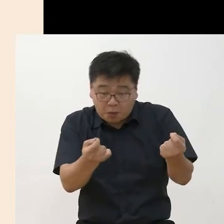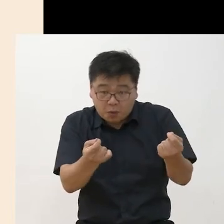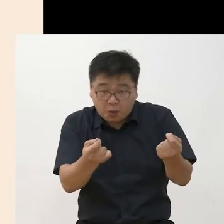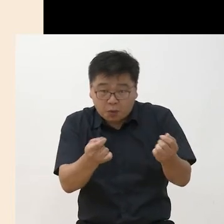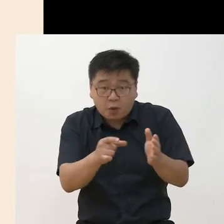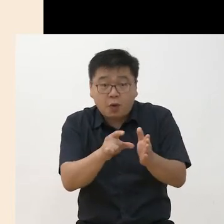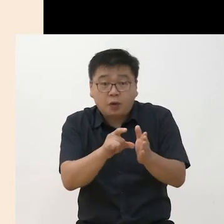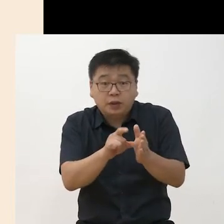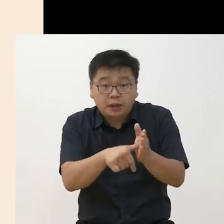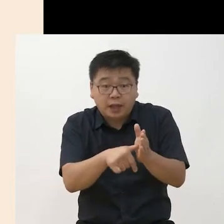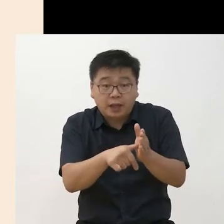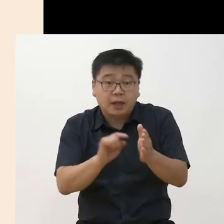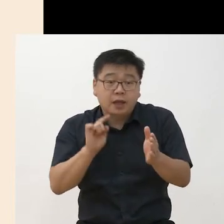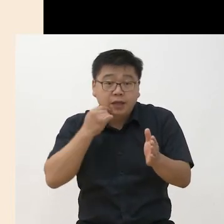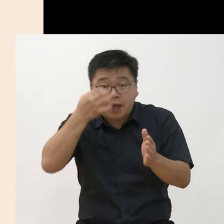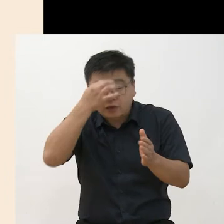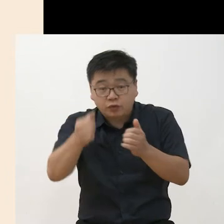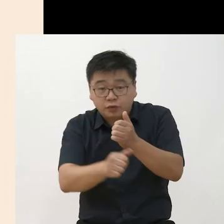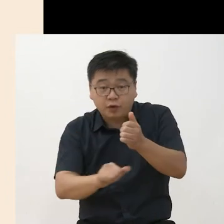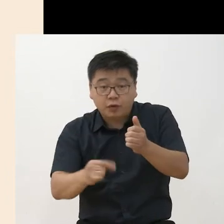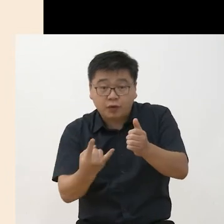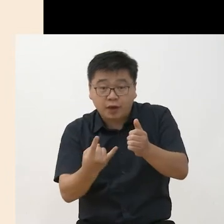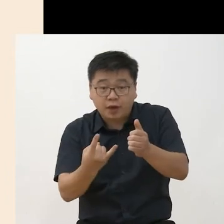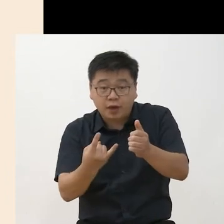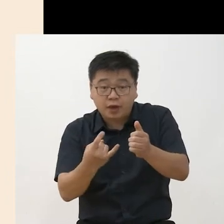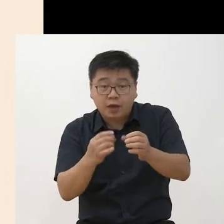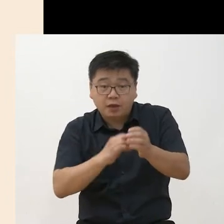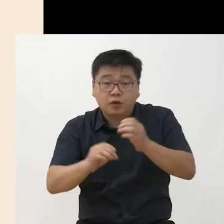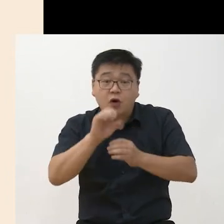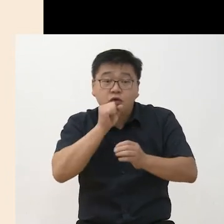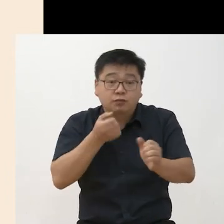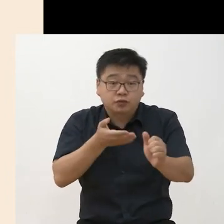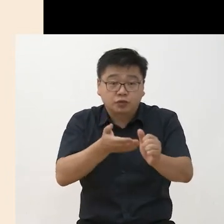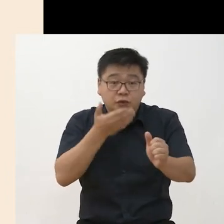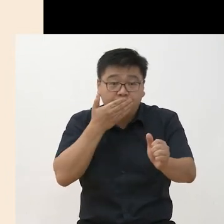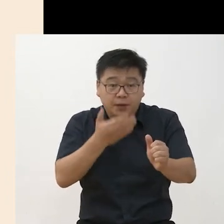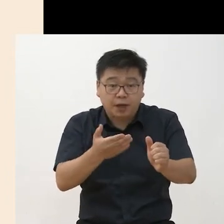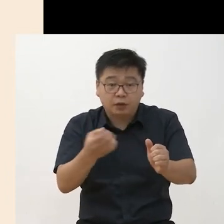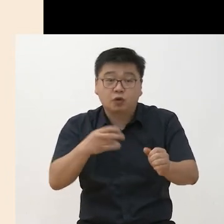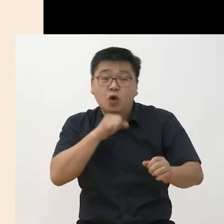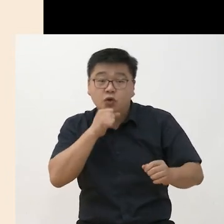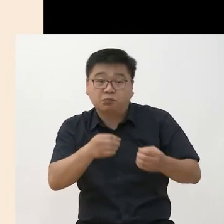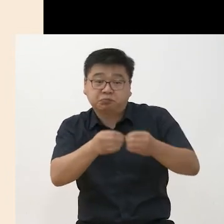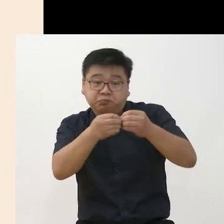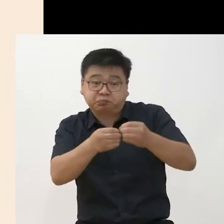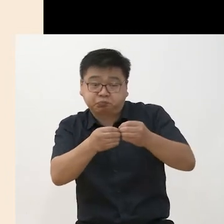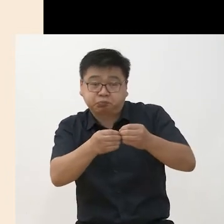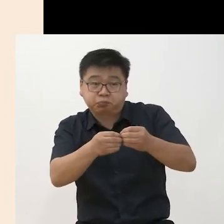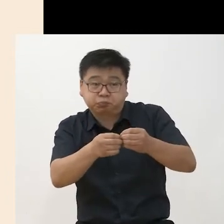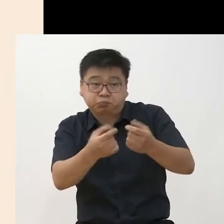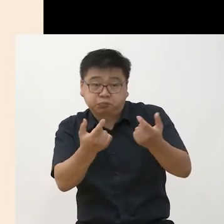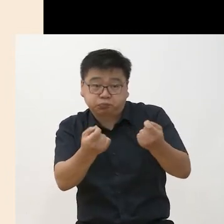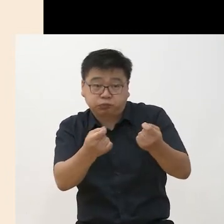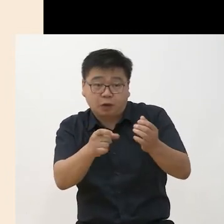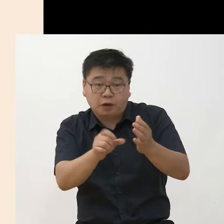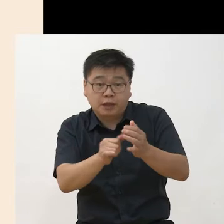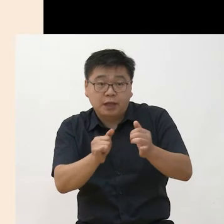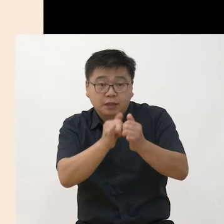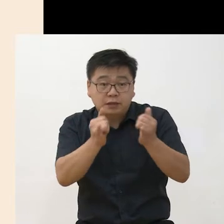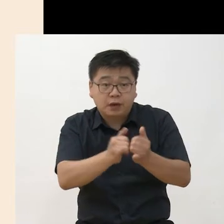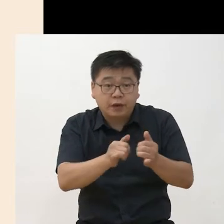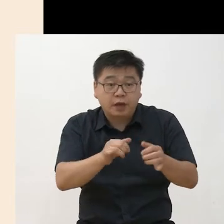적용하는 예술위원회의 공통기준을 적용하고 그 이후에도 동률일 때 사회적 경제 조직을